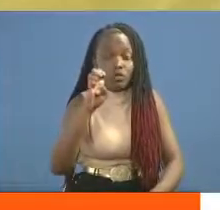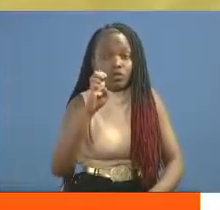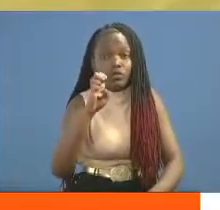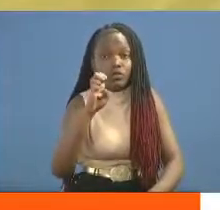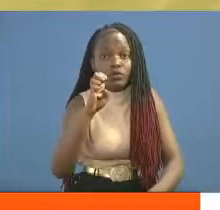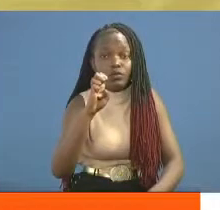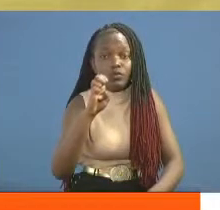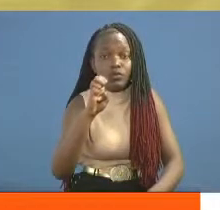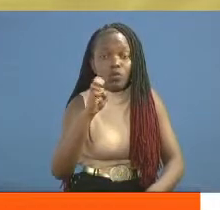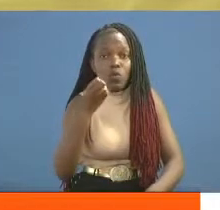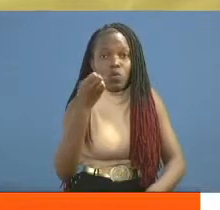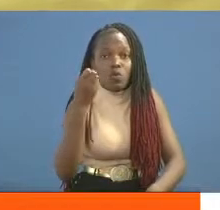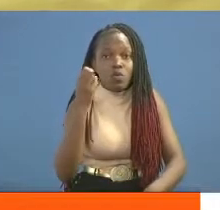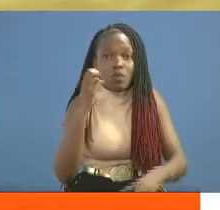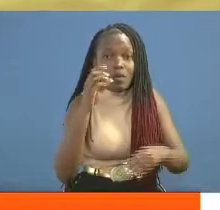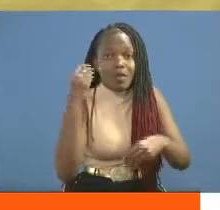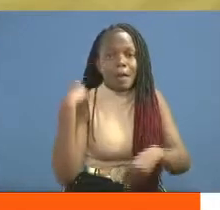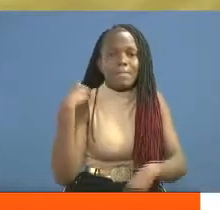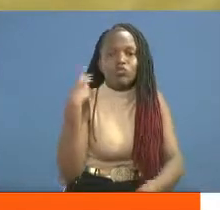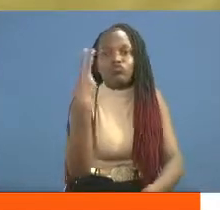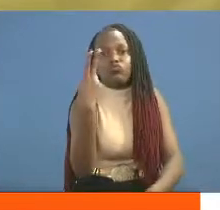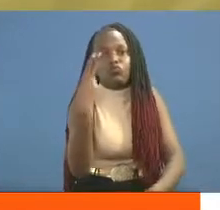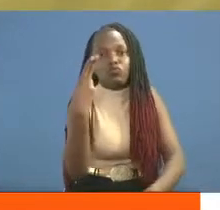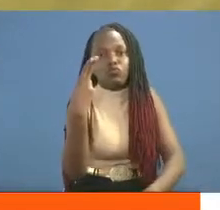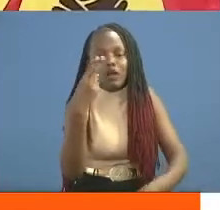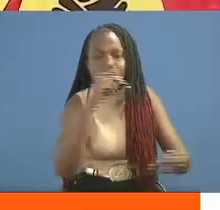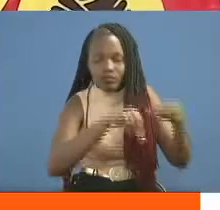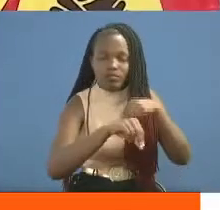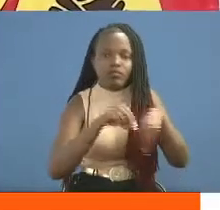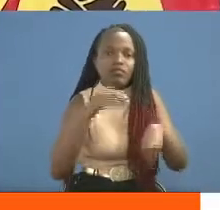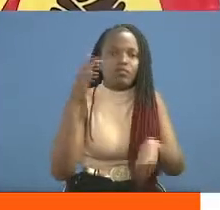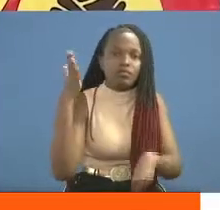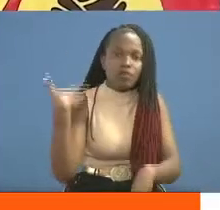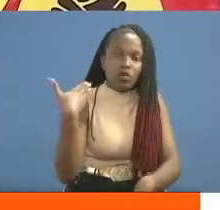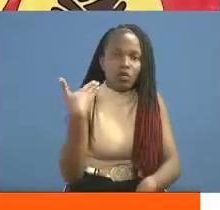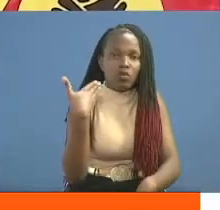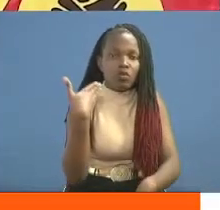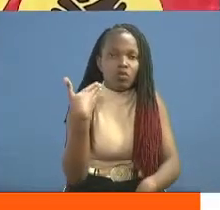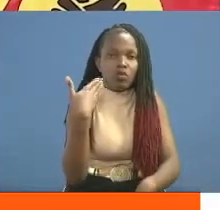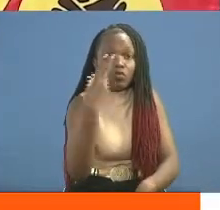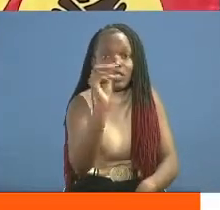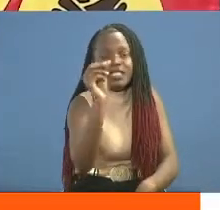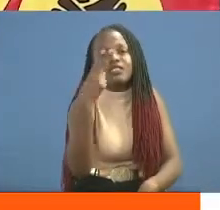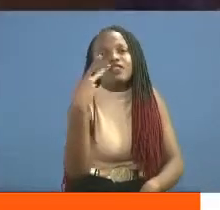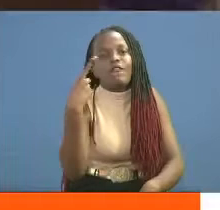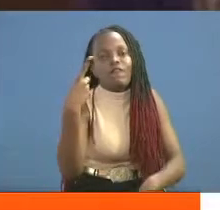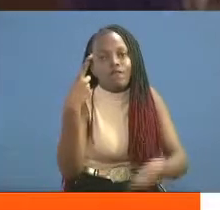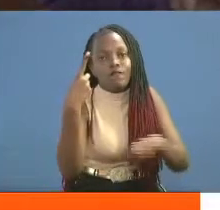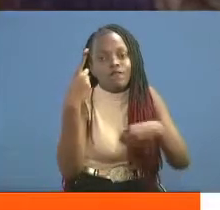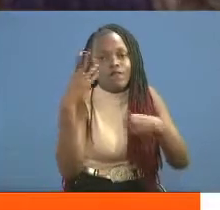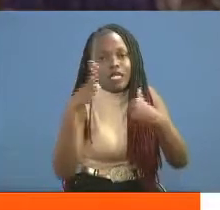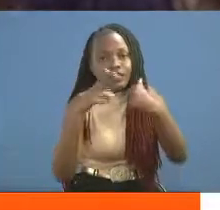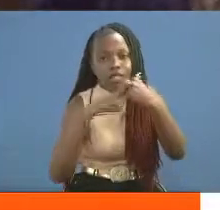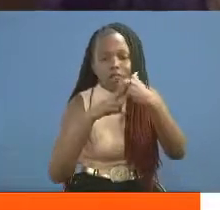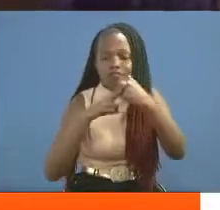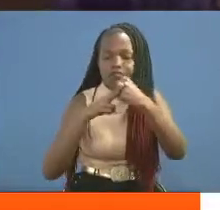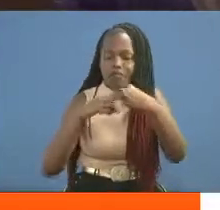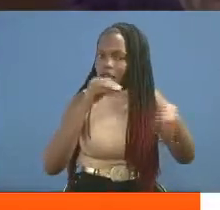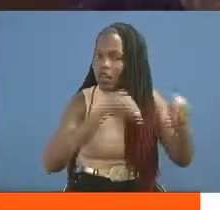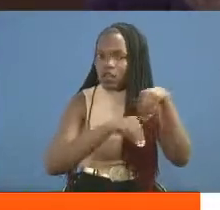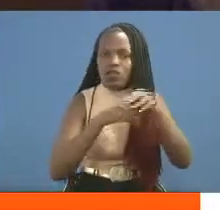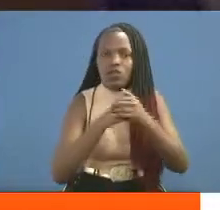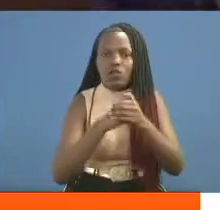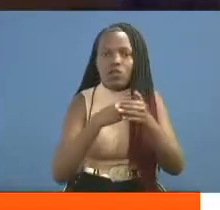Party aliibuka nambari mbili katika uchaguzi wa kiti hicho mnamo mwaka wa 2017 pamoja na washiriki